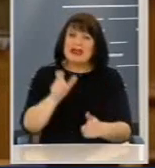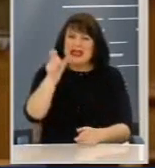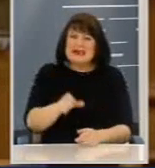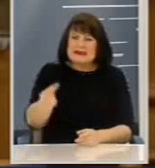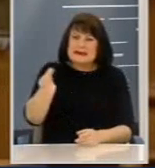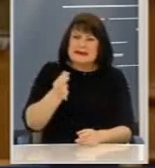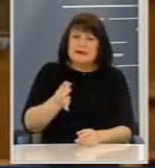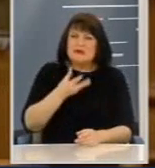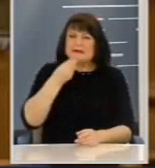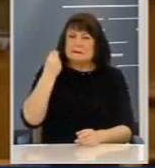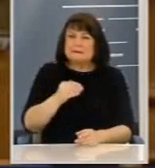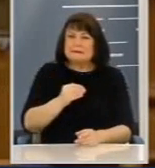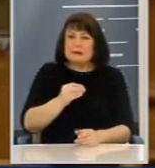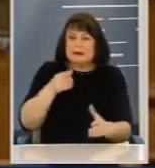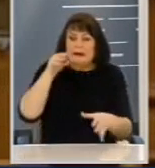Αφήσατε και